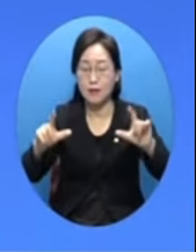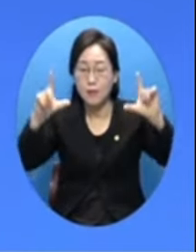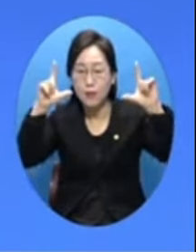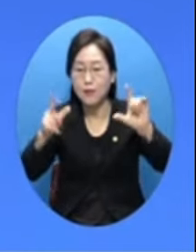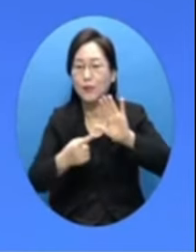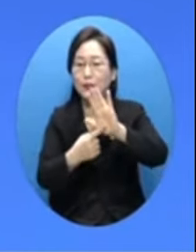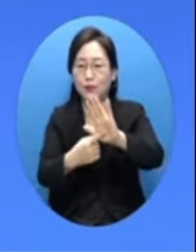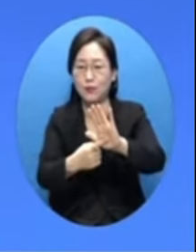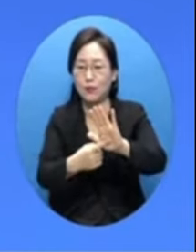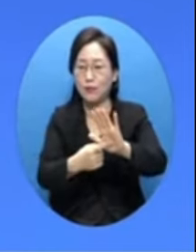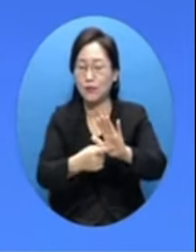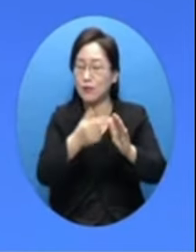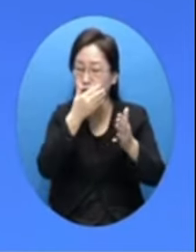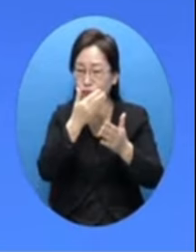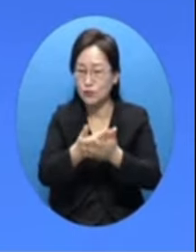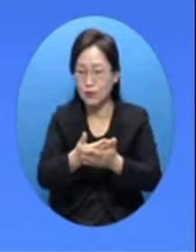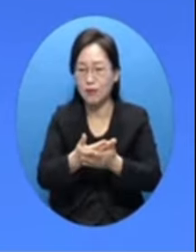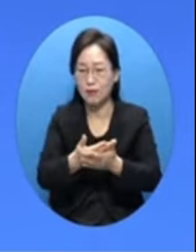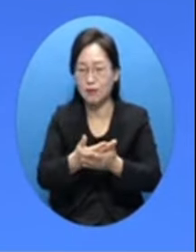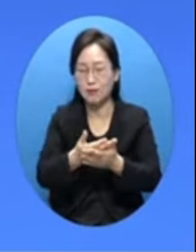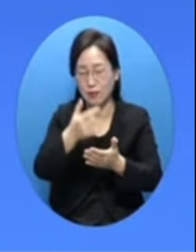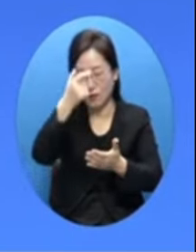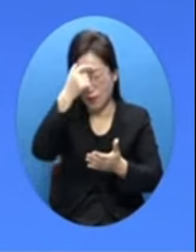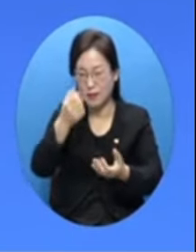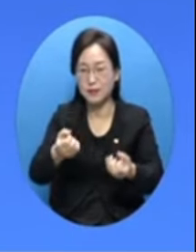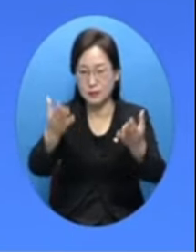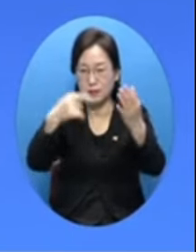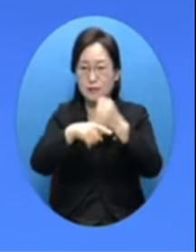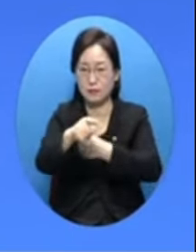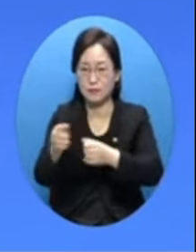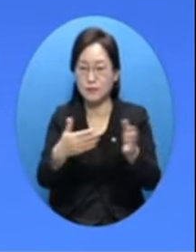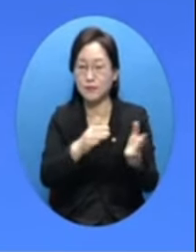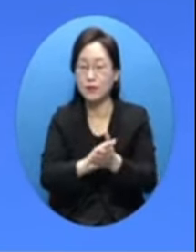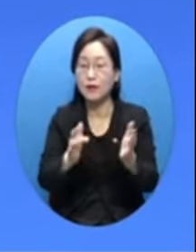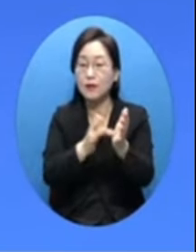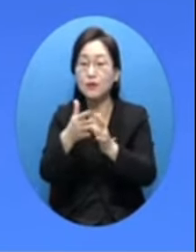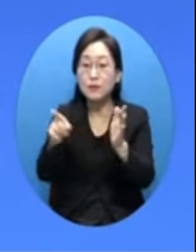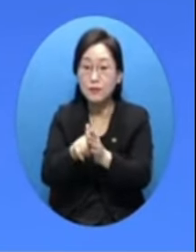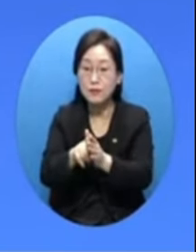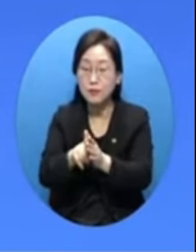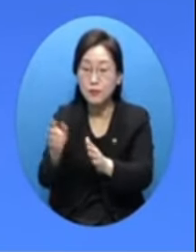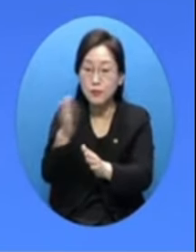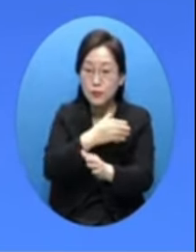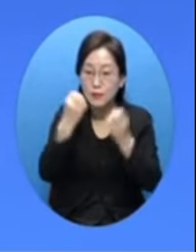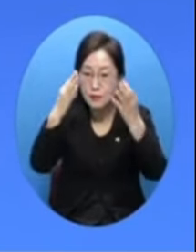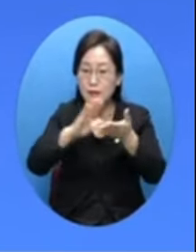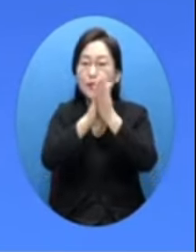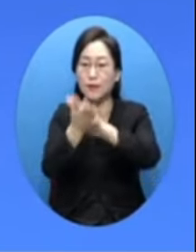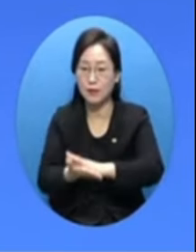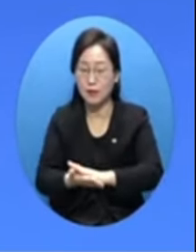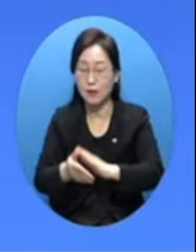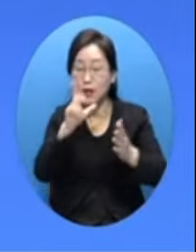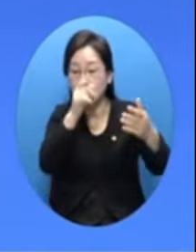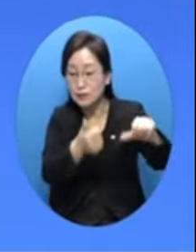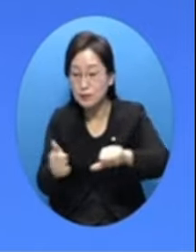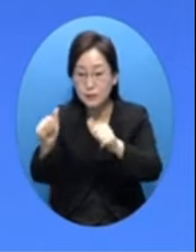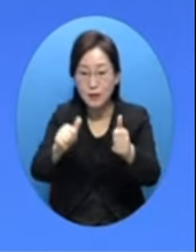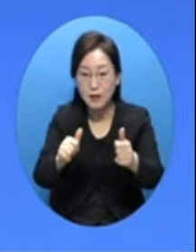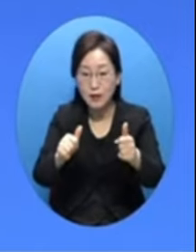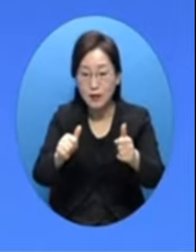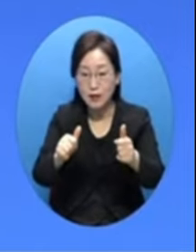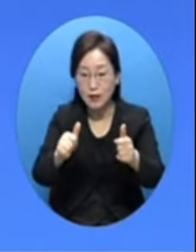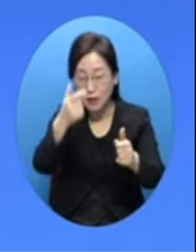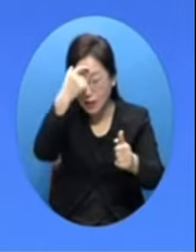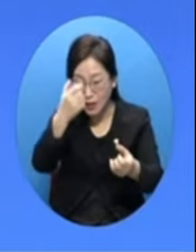귀한 예식이 침례인 것입니다 우리가 예수를 믿었을 때 우리린 새 사람이 되었습니다 침대라는이 예식을